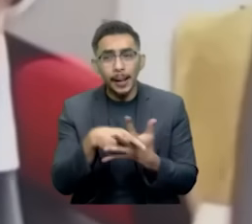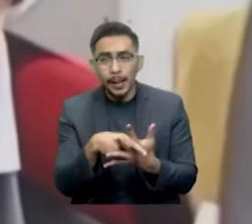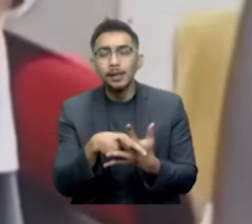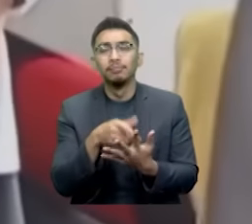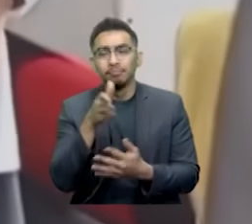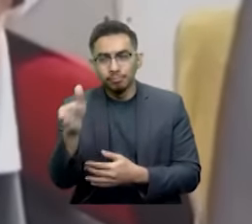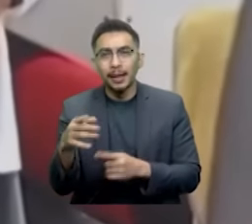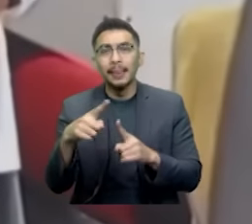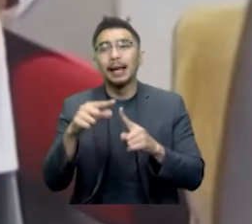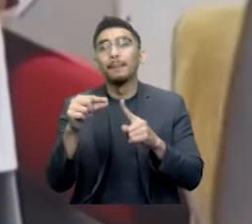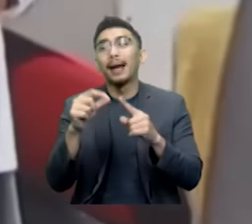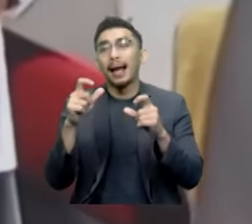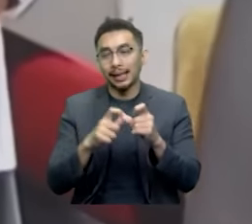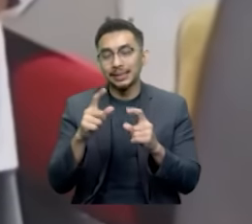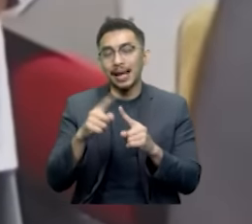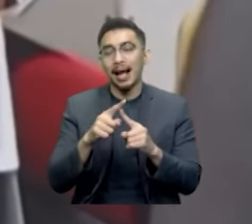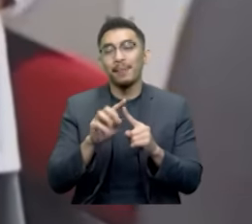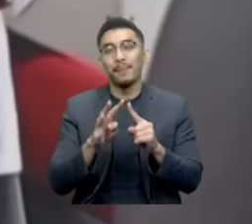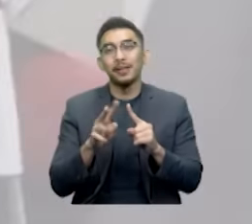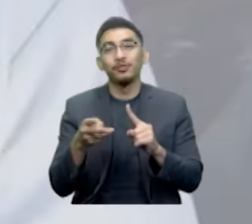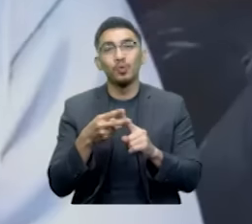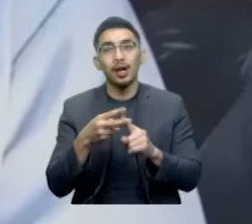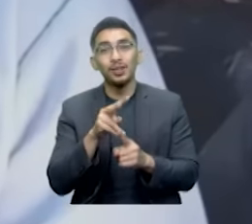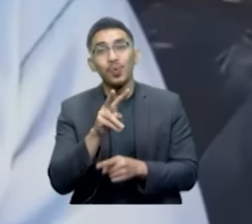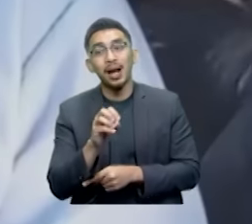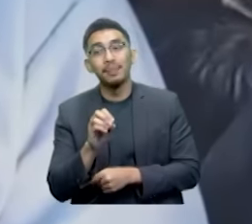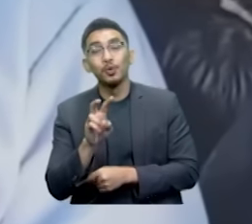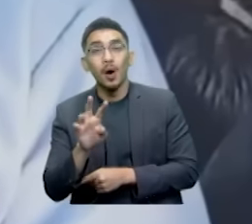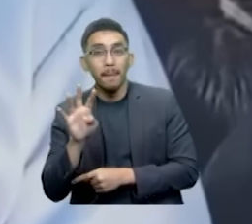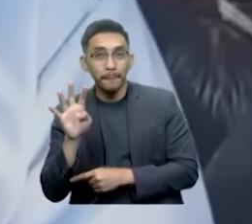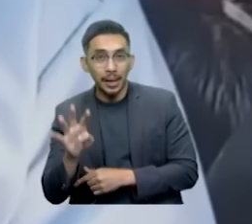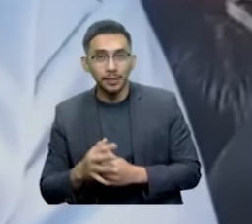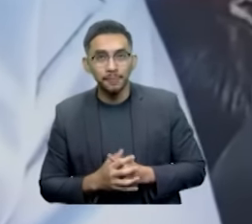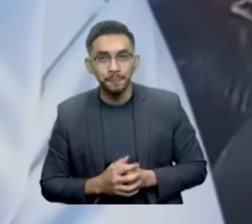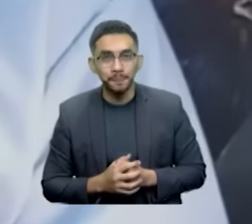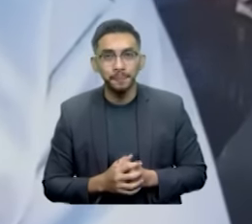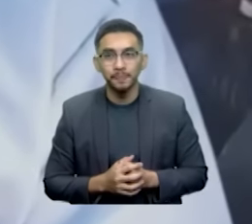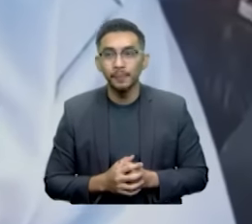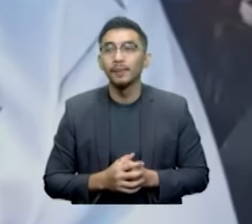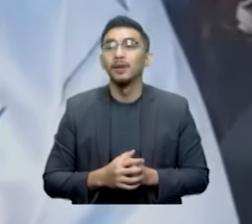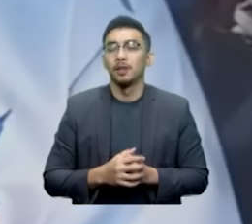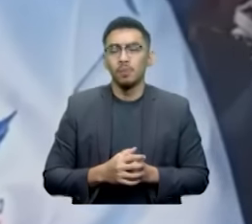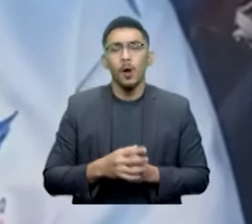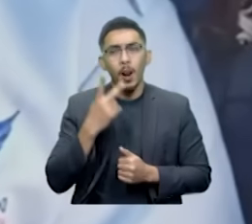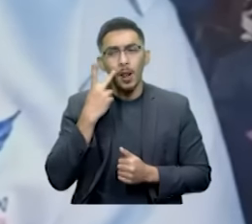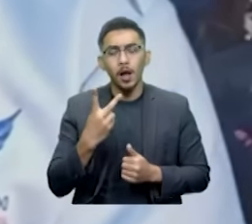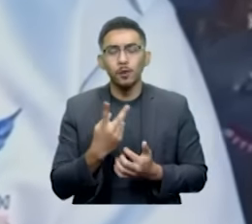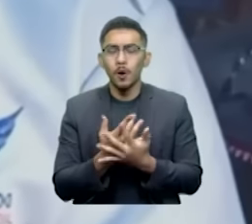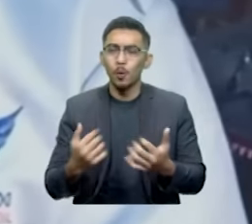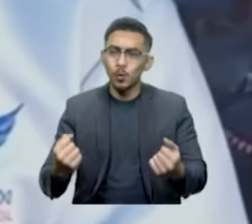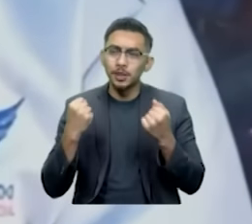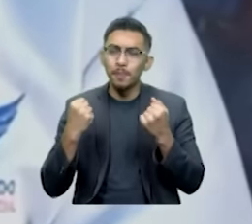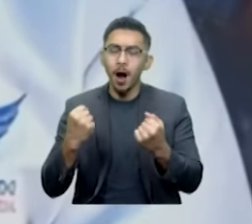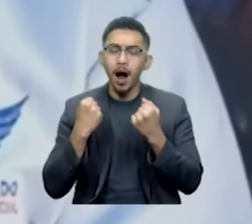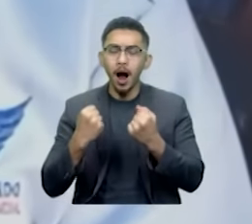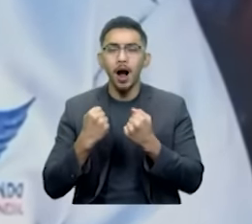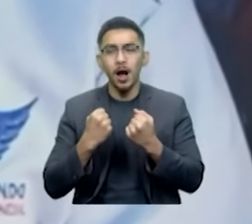pada 14 Februari 2024 mendatang. Saya lihat antusiasmenya luar biasa. Jadi meskipun hujan, tetap